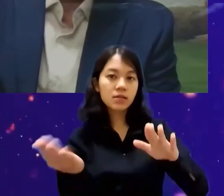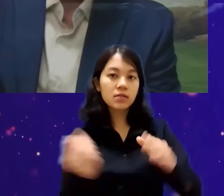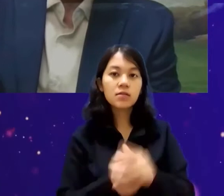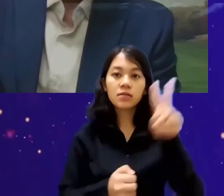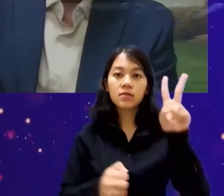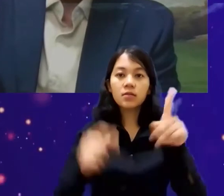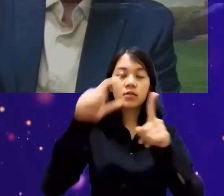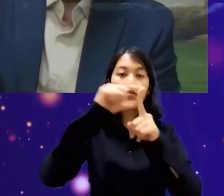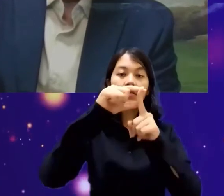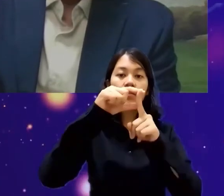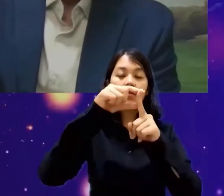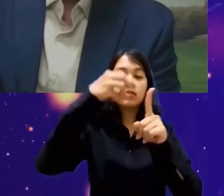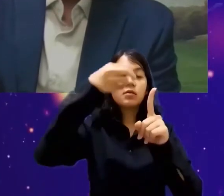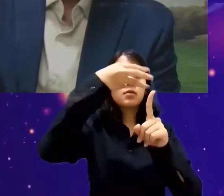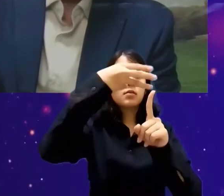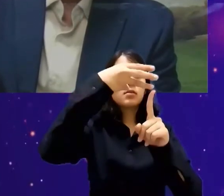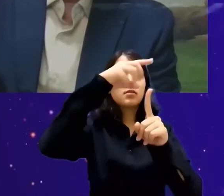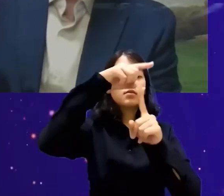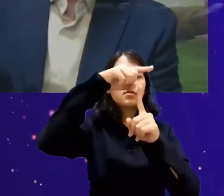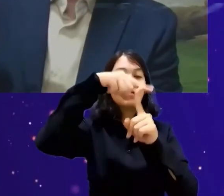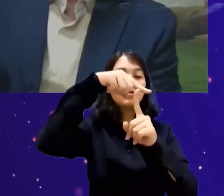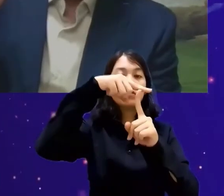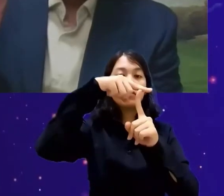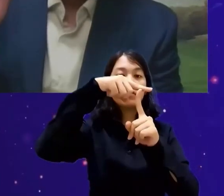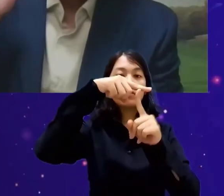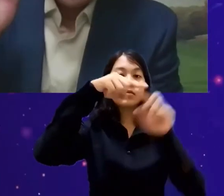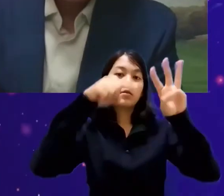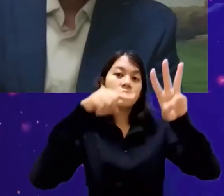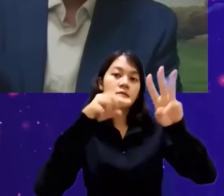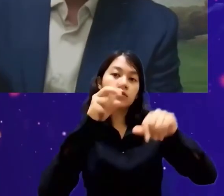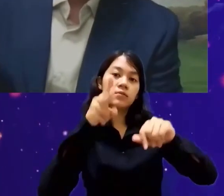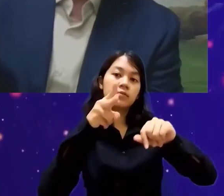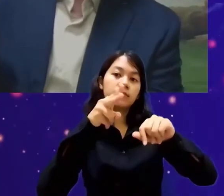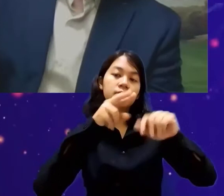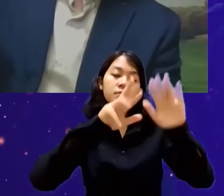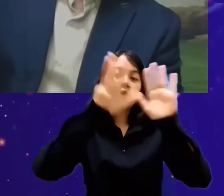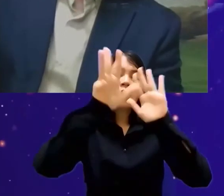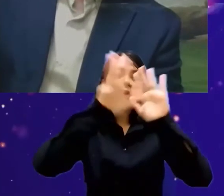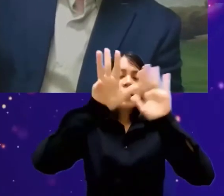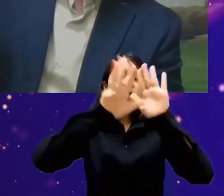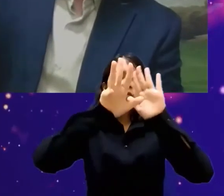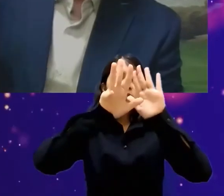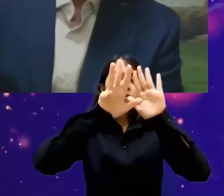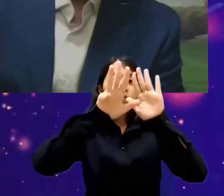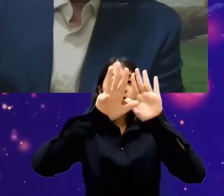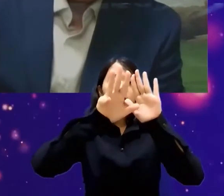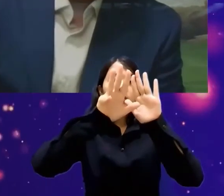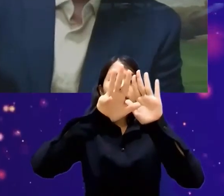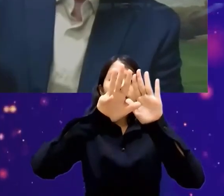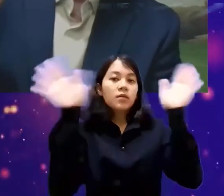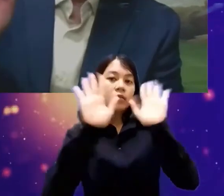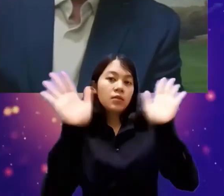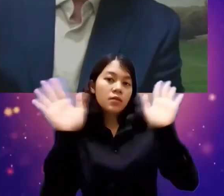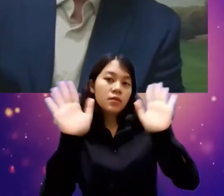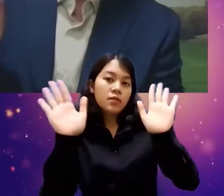yang ke-9, bahwa ia menghendaki supaya jangan ada yang binasa, melainkan supaya semua